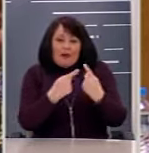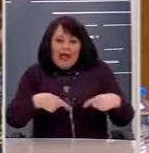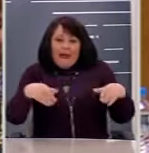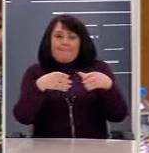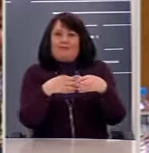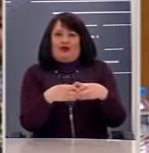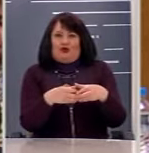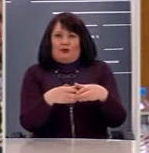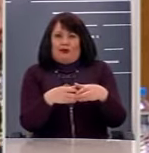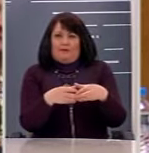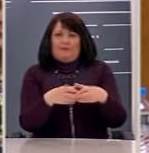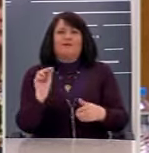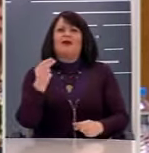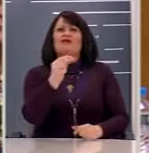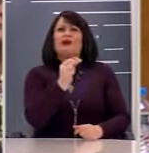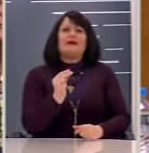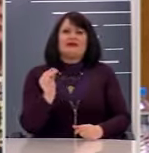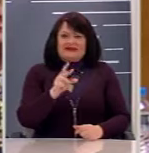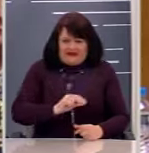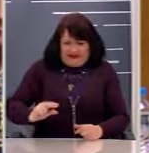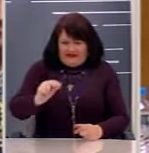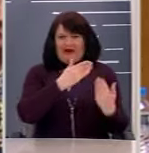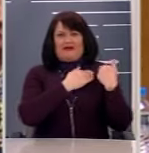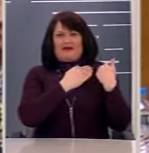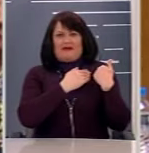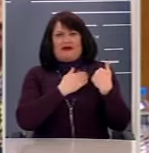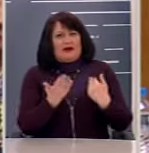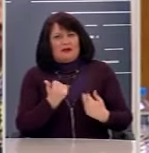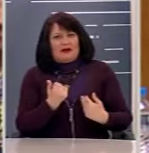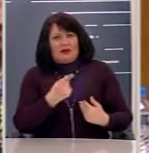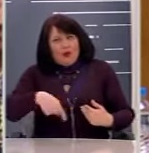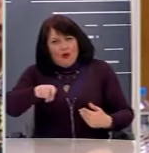οι βουλευτές δεν έχουν όλοι την ίδια ευθύνη, ούτε όλοι οι υπουργοί.